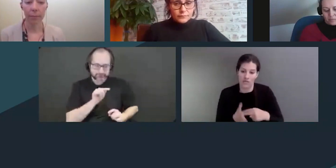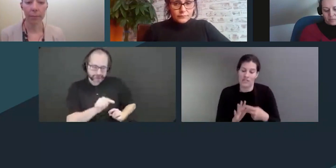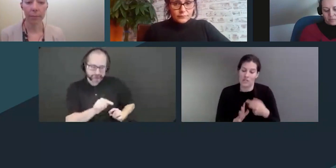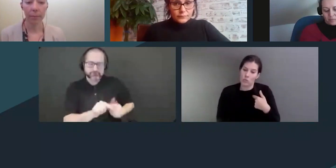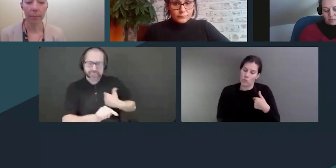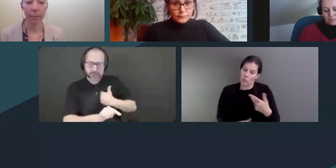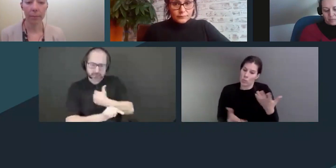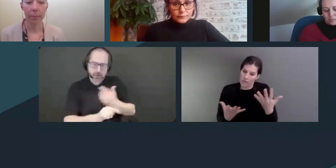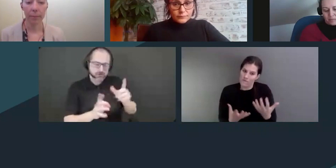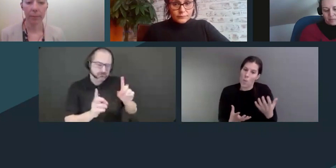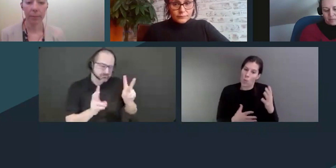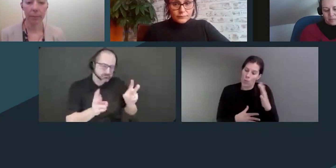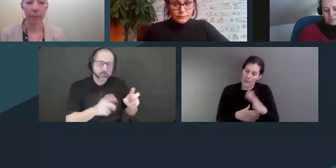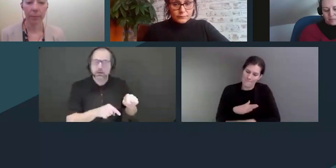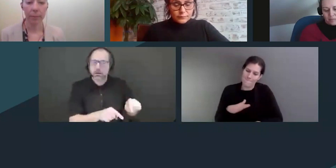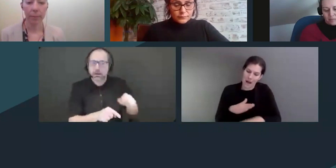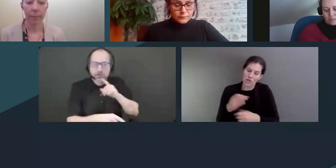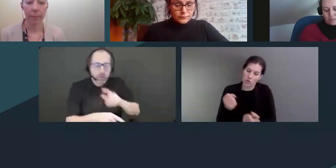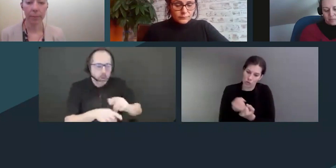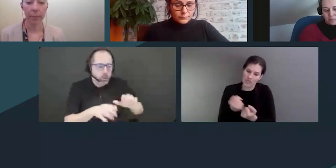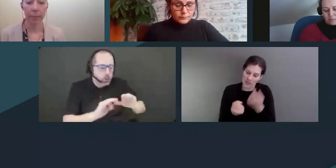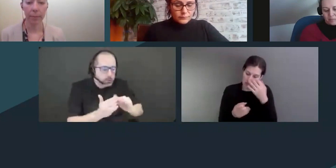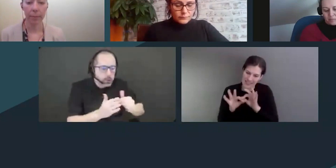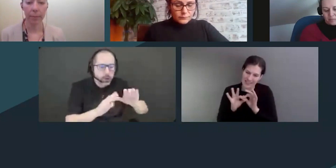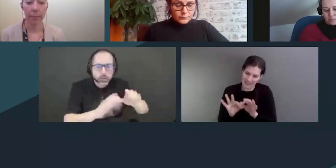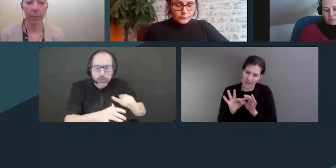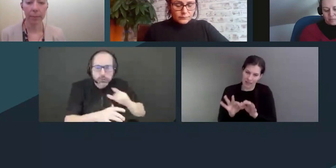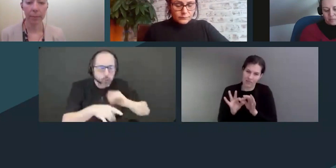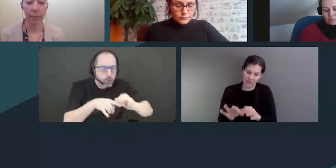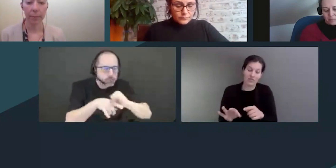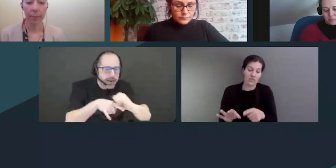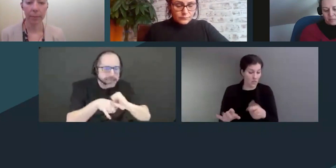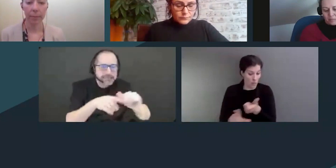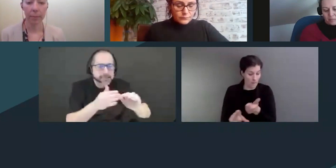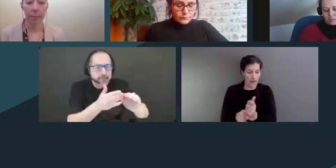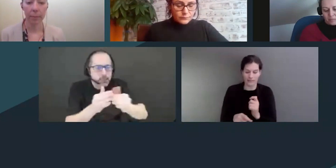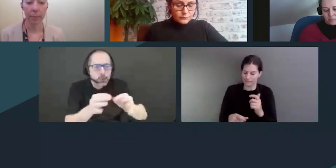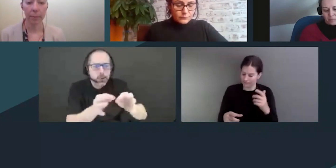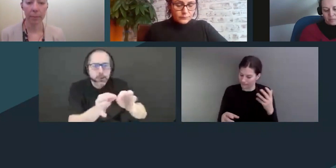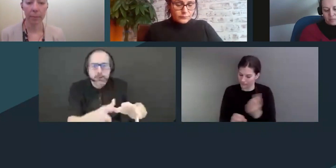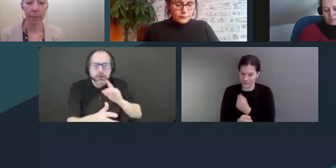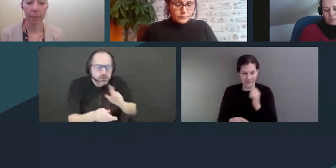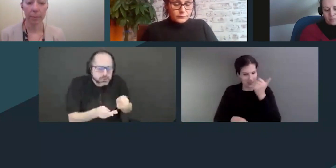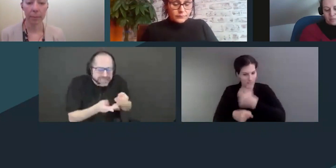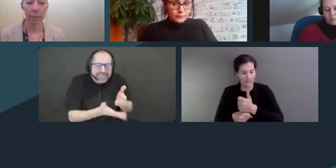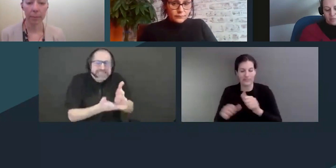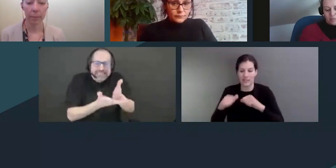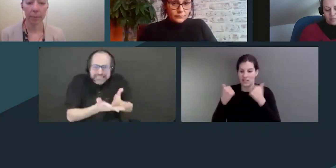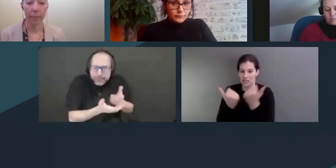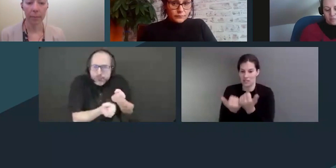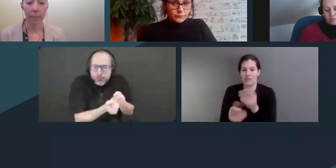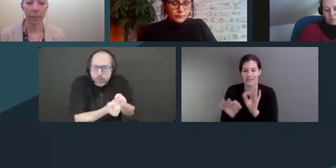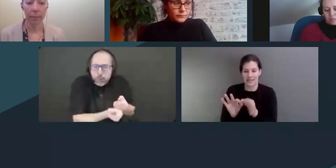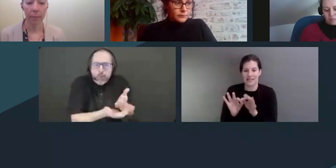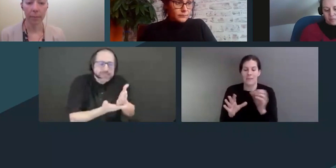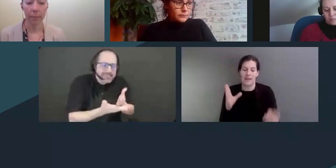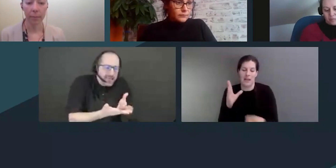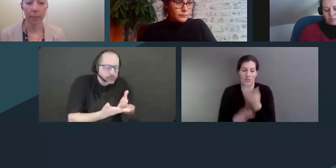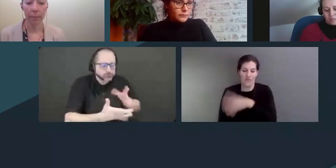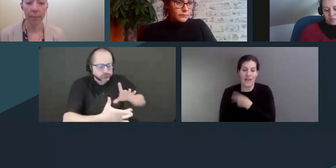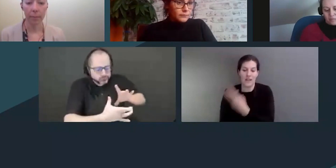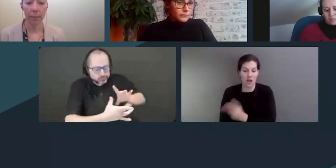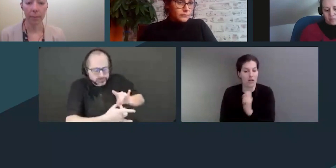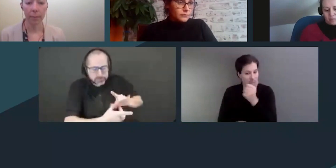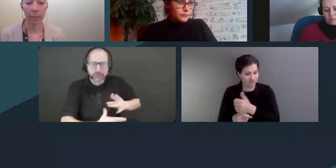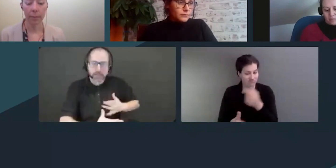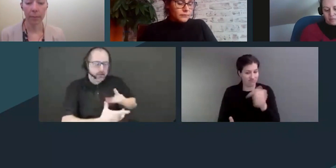pour des interprètes communautaires en fonction pour donner un sentiment d'appartenance, un site